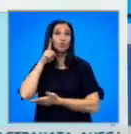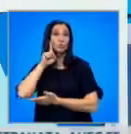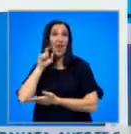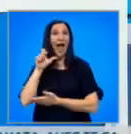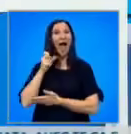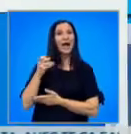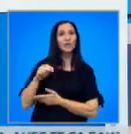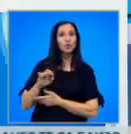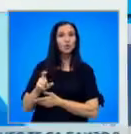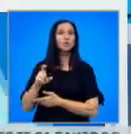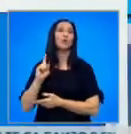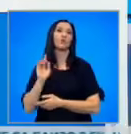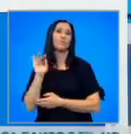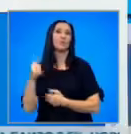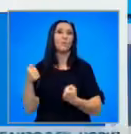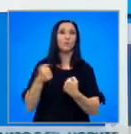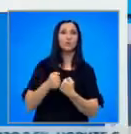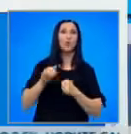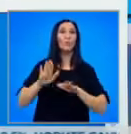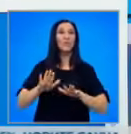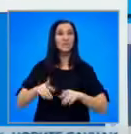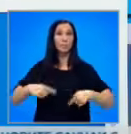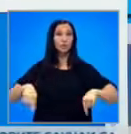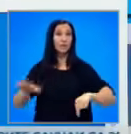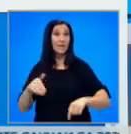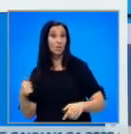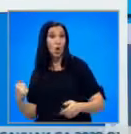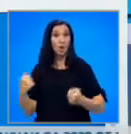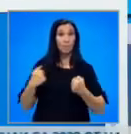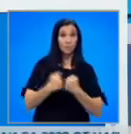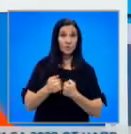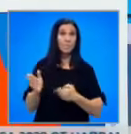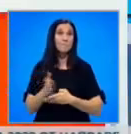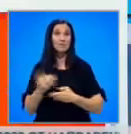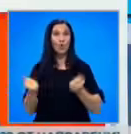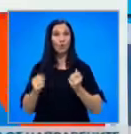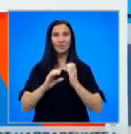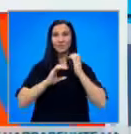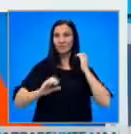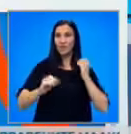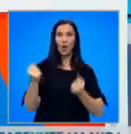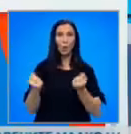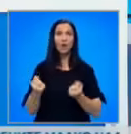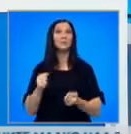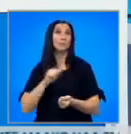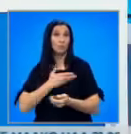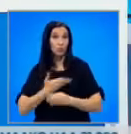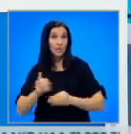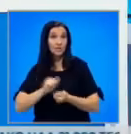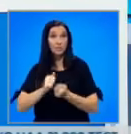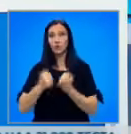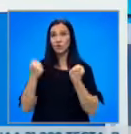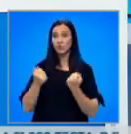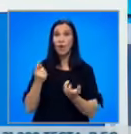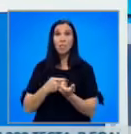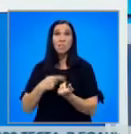17-годишното момче от Айтос, което беше блъснато на детска площадка след удар между тир и лека кола, все още се бори за живота си. Някои от